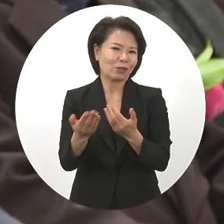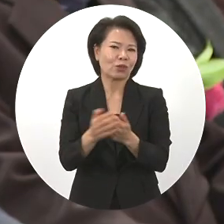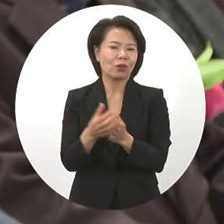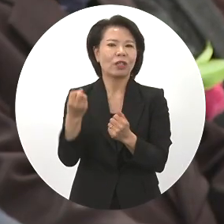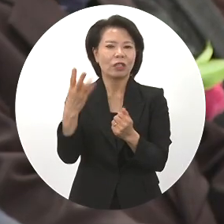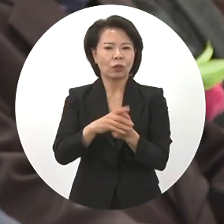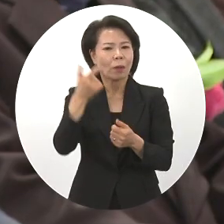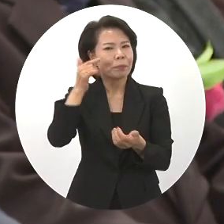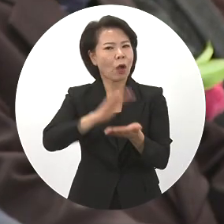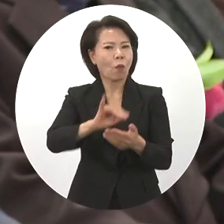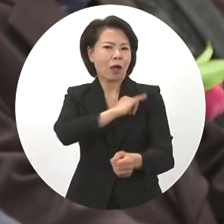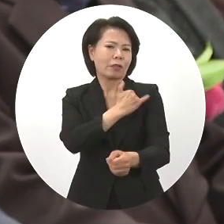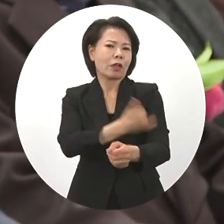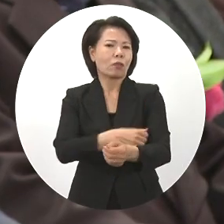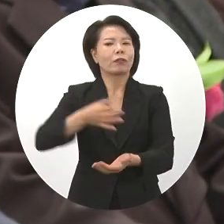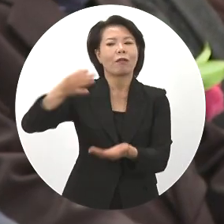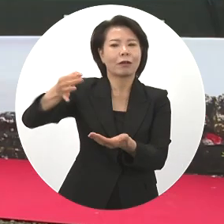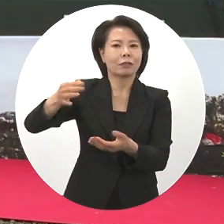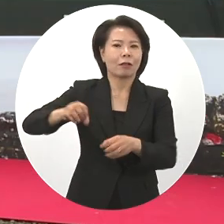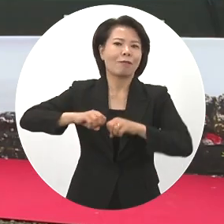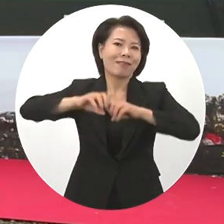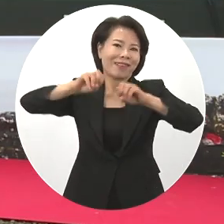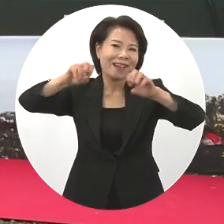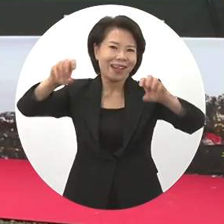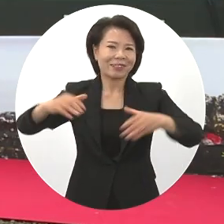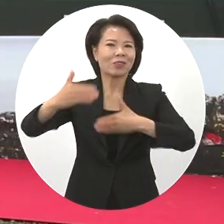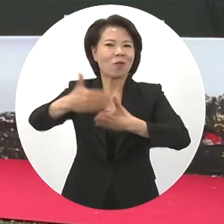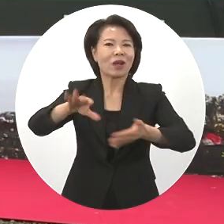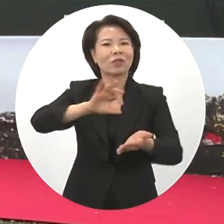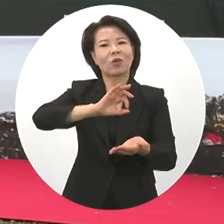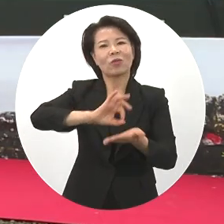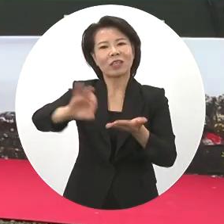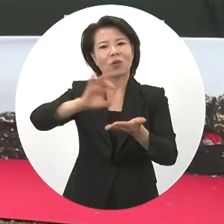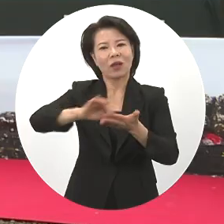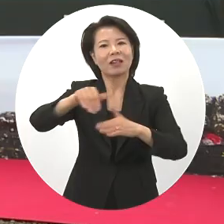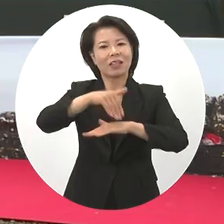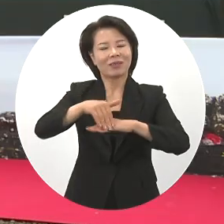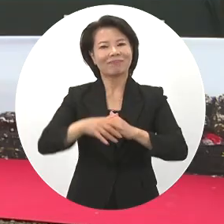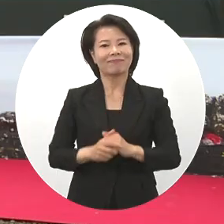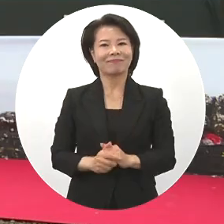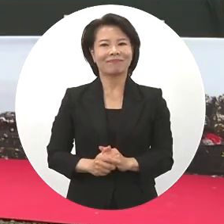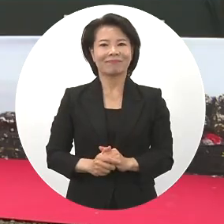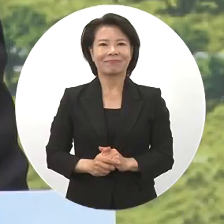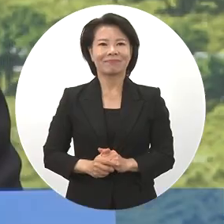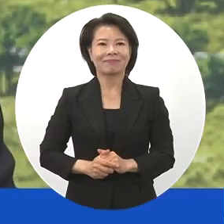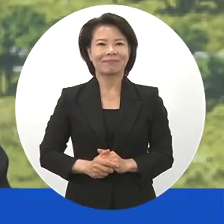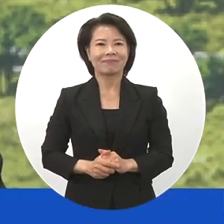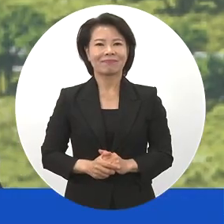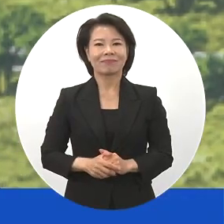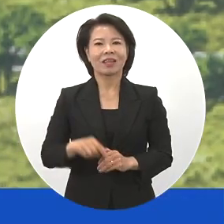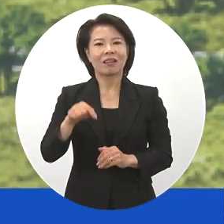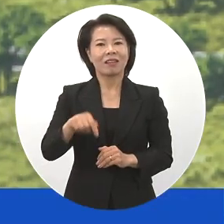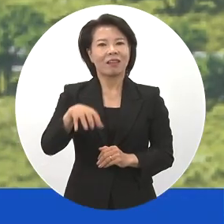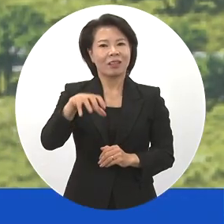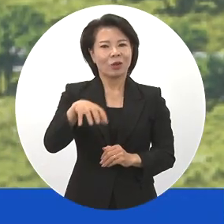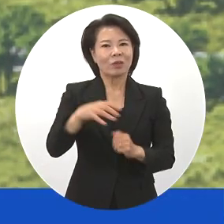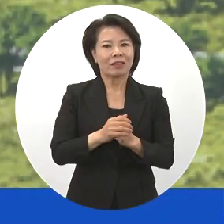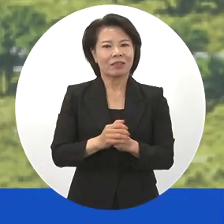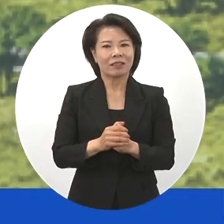치유하며 평화와 인권의 가치를 널리 확산되는 공간으로 활용할 방침입니다. 저희